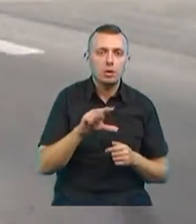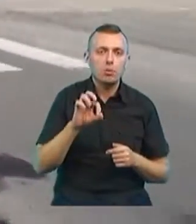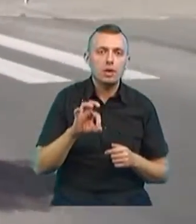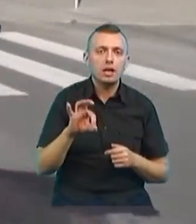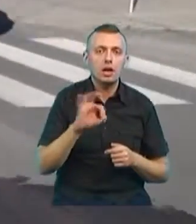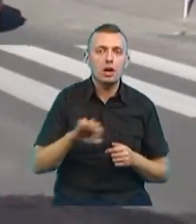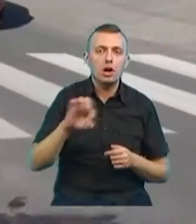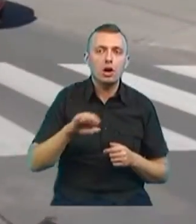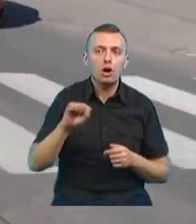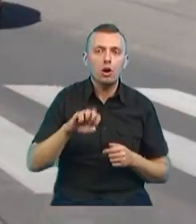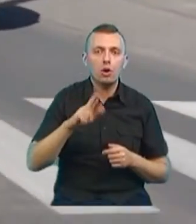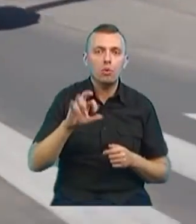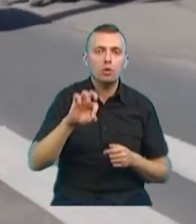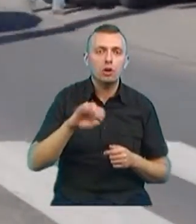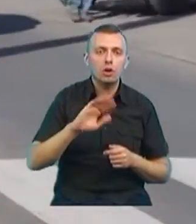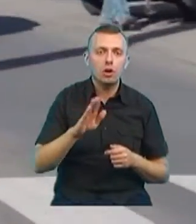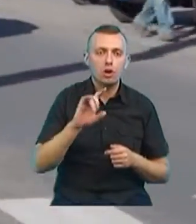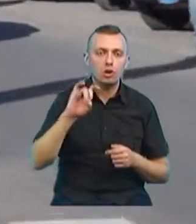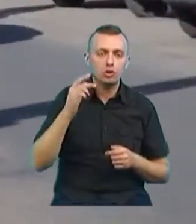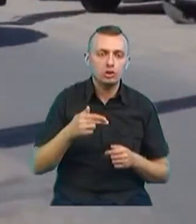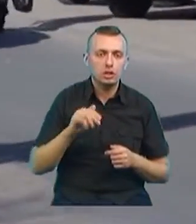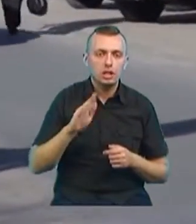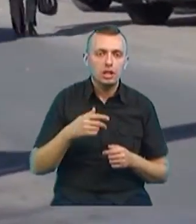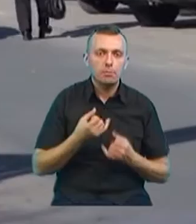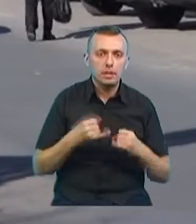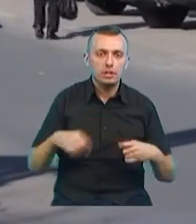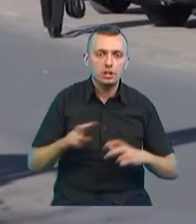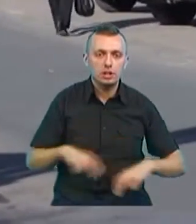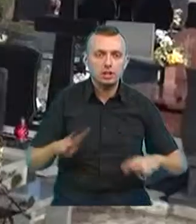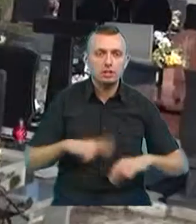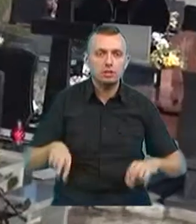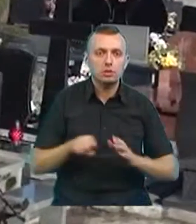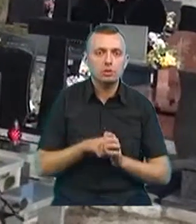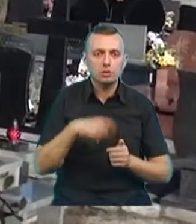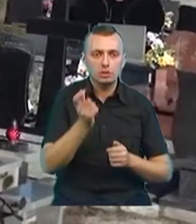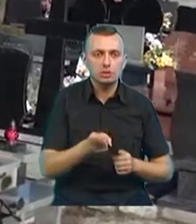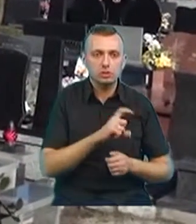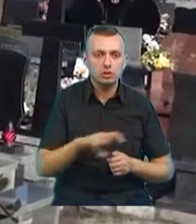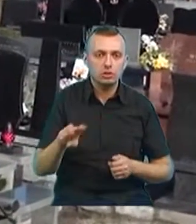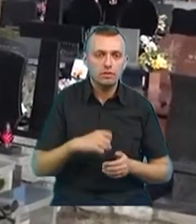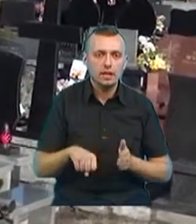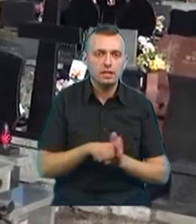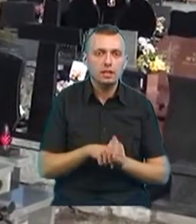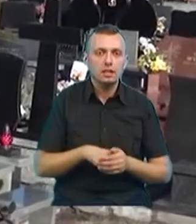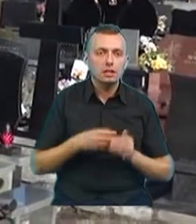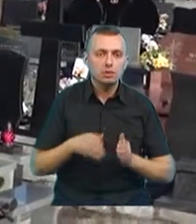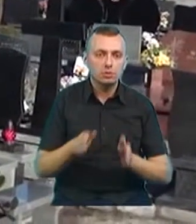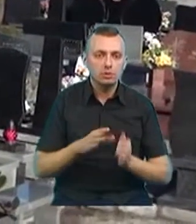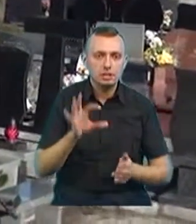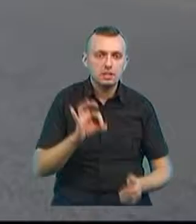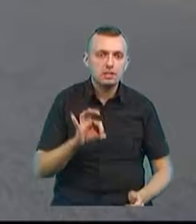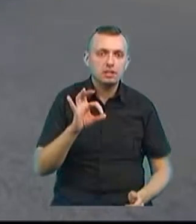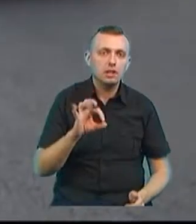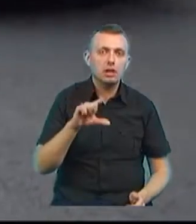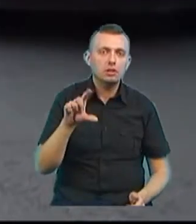do dnia 2 listopada do godziny 24. Zmiany w organizacji ruchu będą również wprowadzone w rejonie cmentarza parafialnego Kutno-Łąkoszyn.